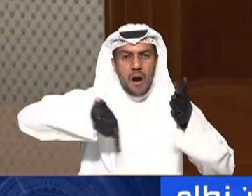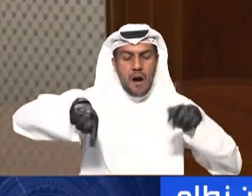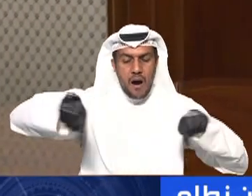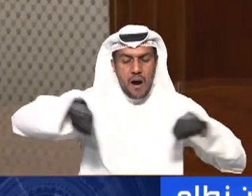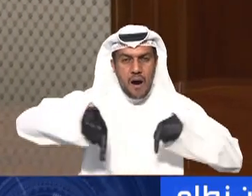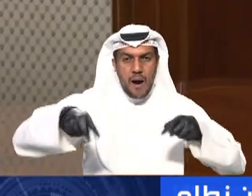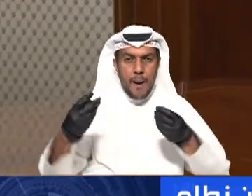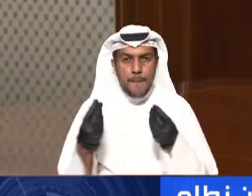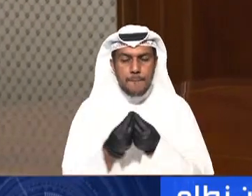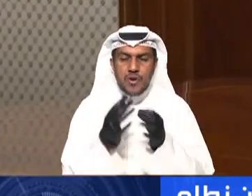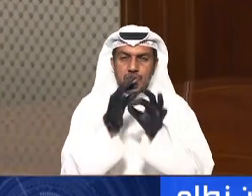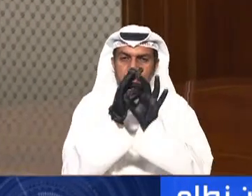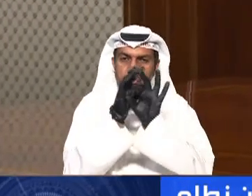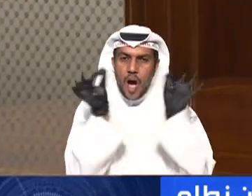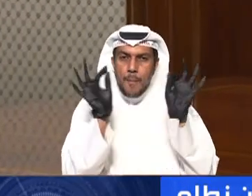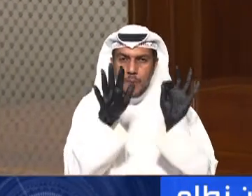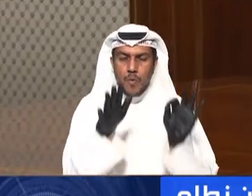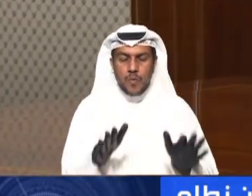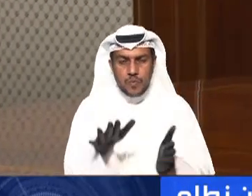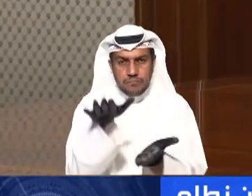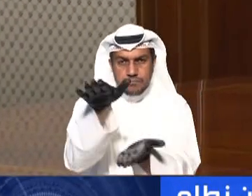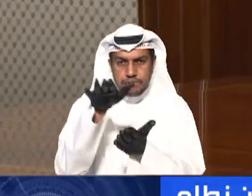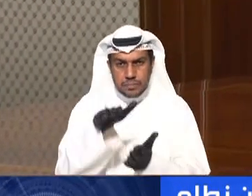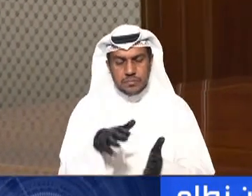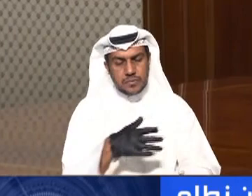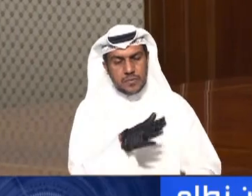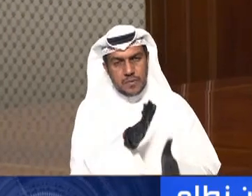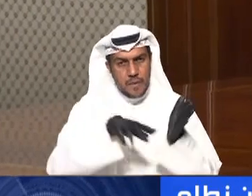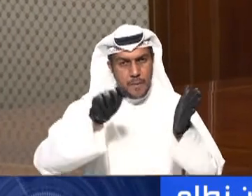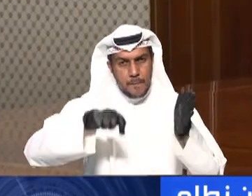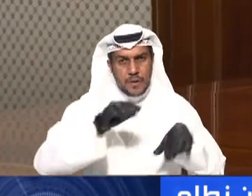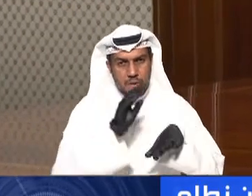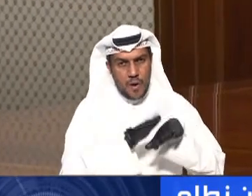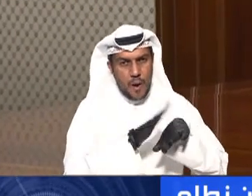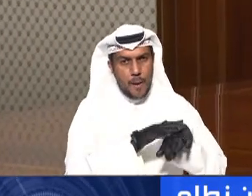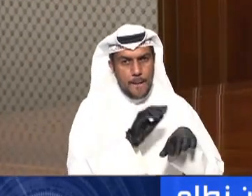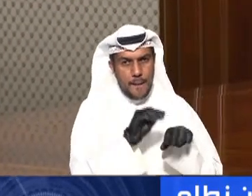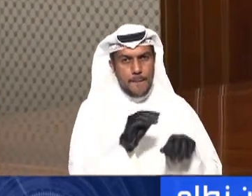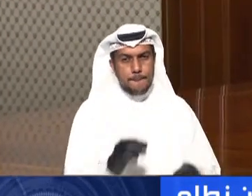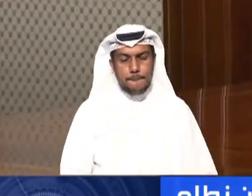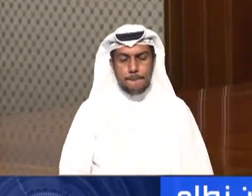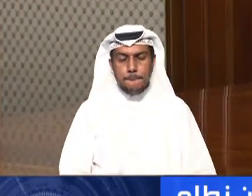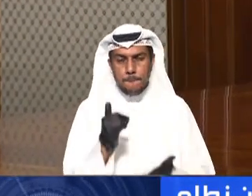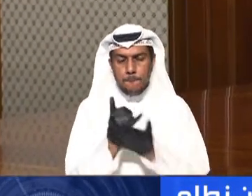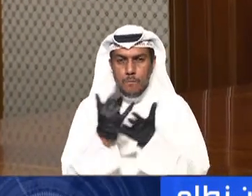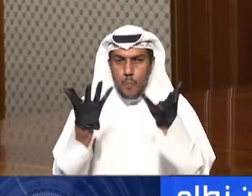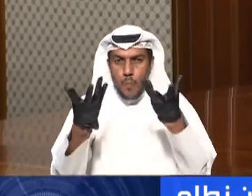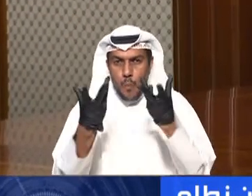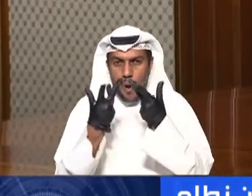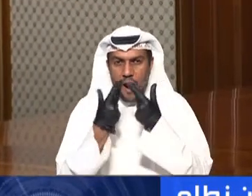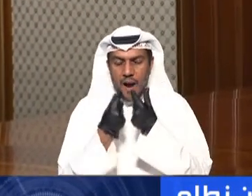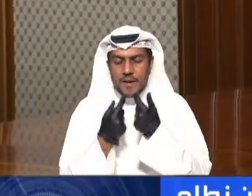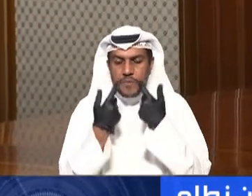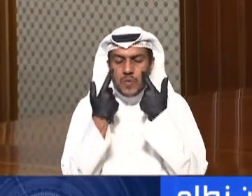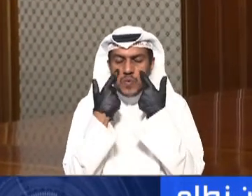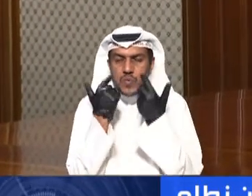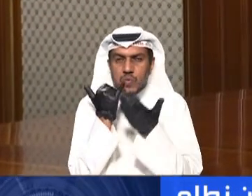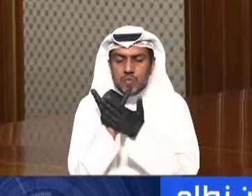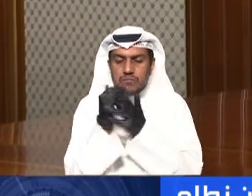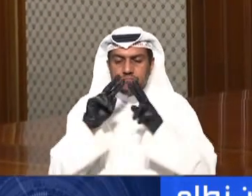بتقرير متكامل إلى مجلس الأمة. صحيح نحن طلبنا من ديوان المحاسبة بدراسة